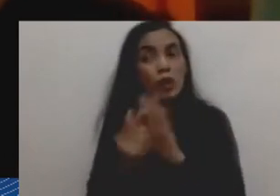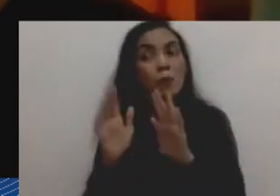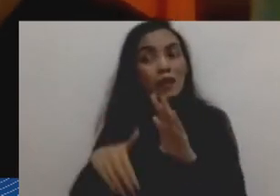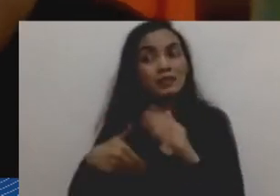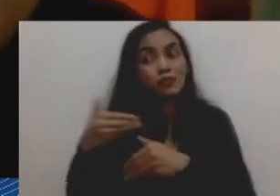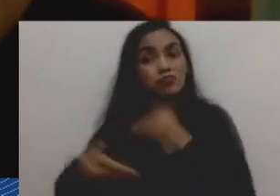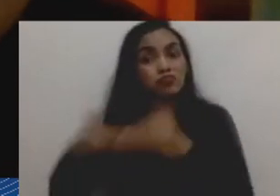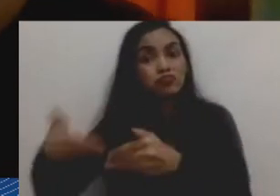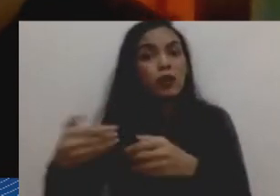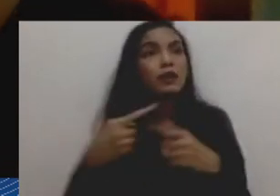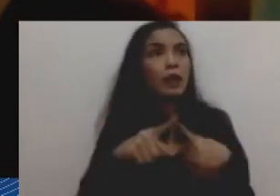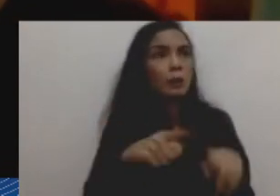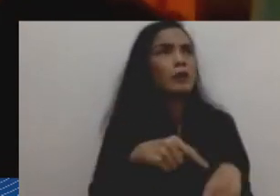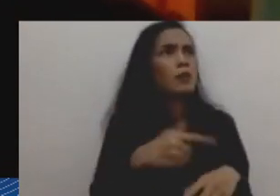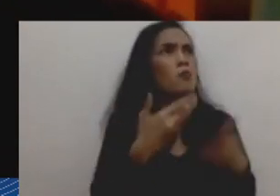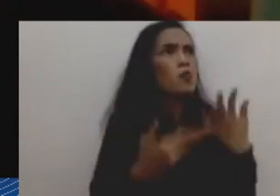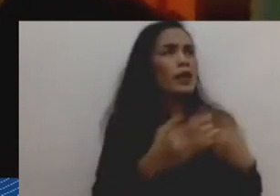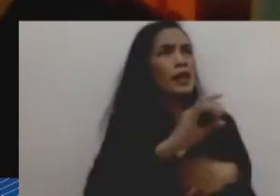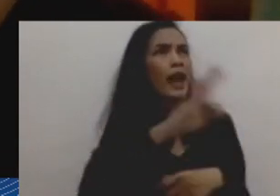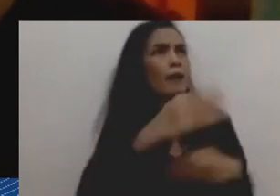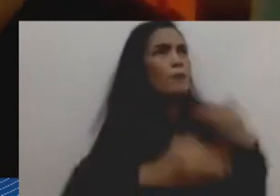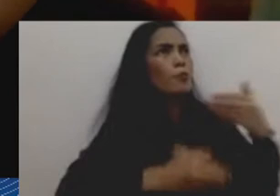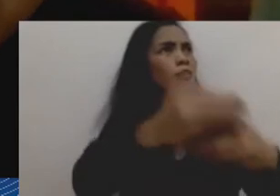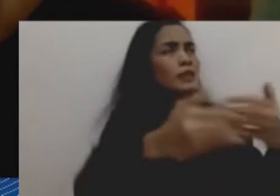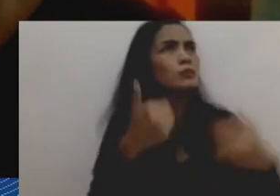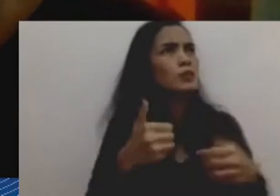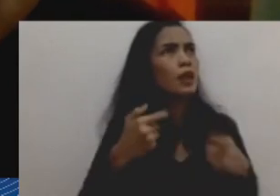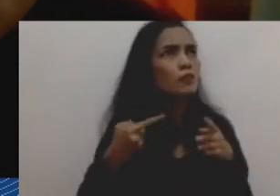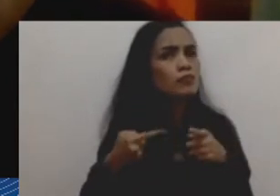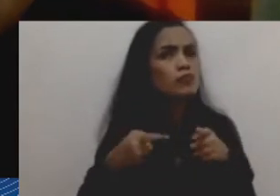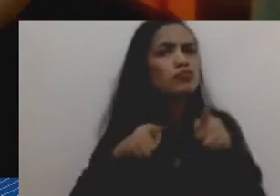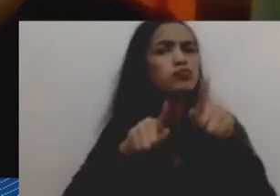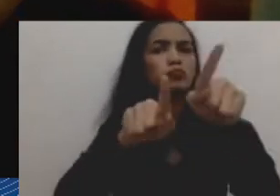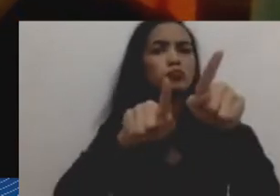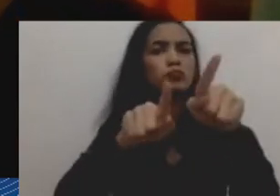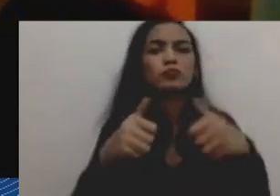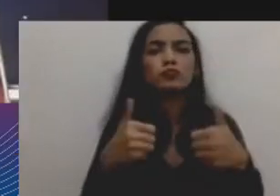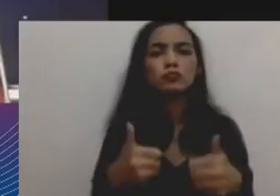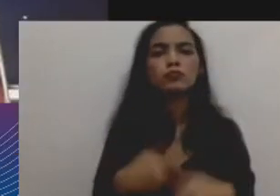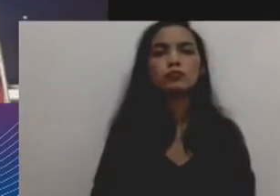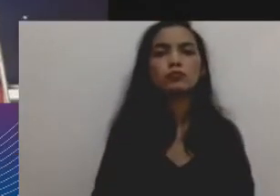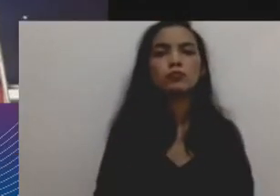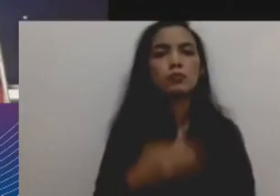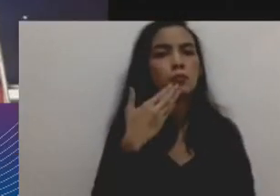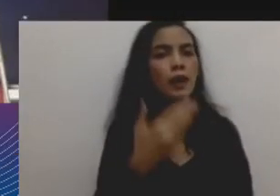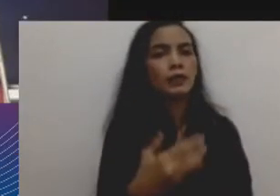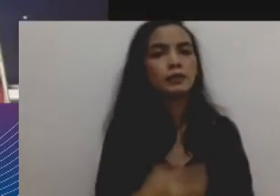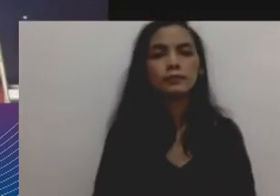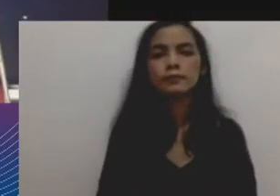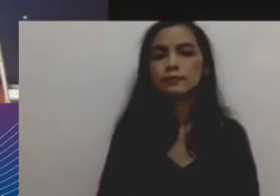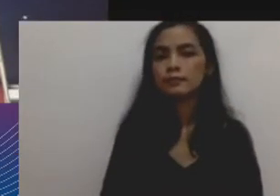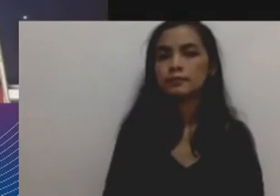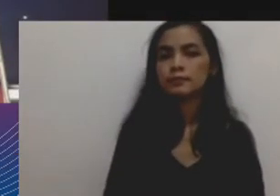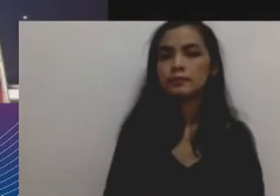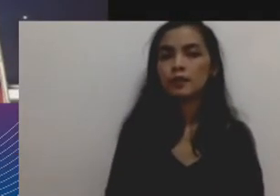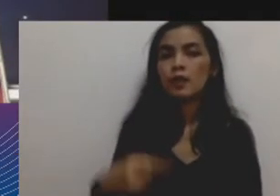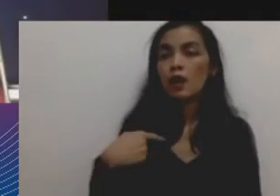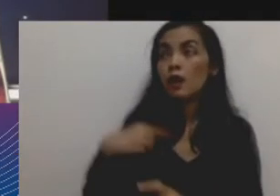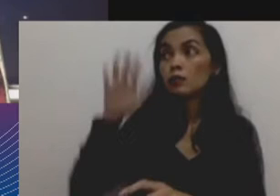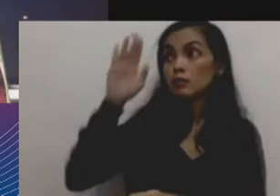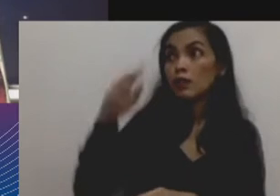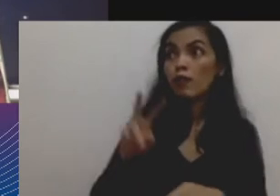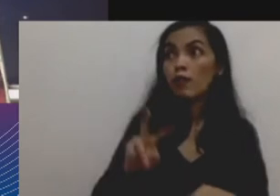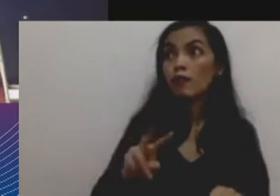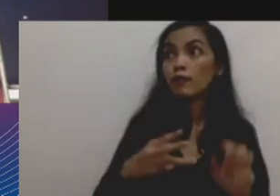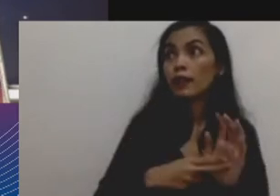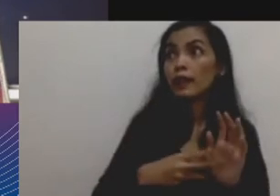berjalan kita bisa jalankan gitu. Terima kasih, Mbak. Ya. Oke, masih bisa Bapak moderator saya tambahkan supaya tidak